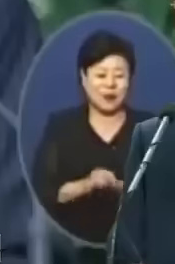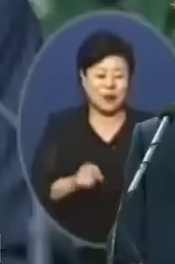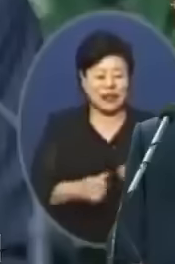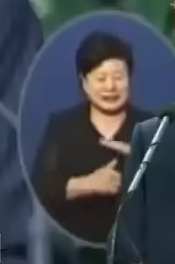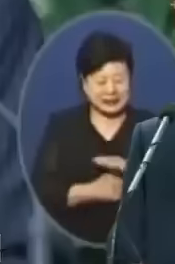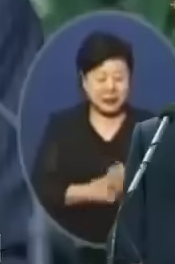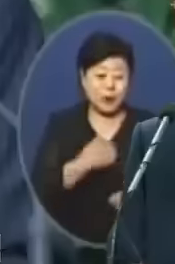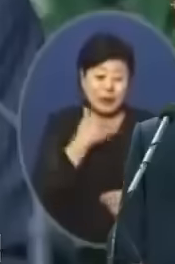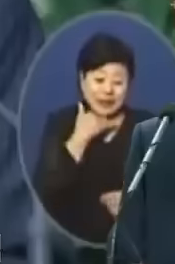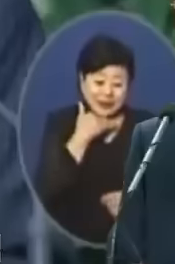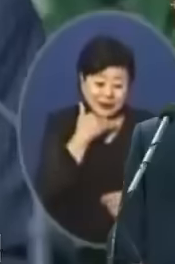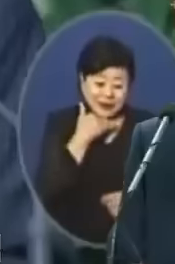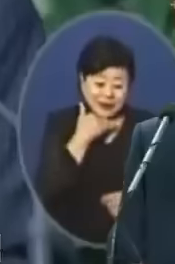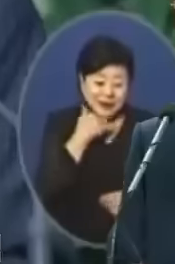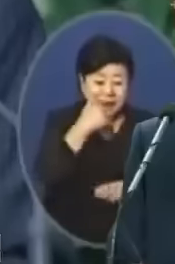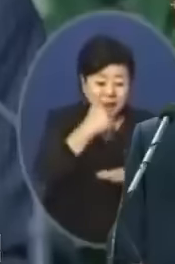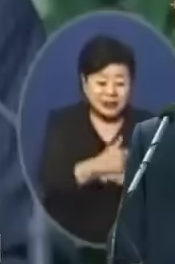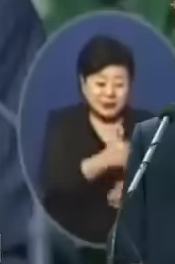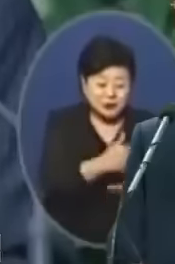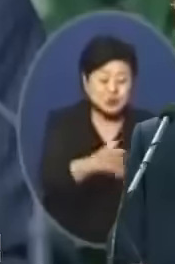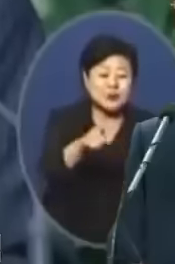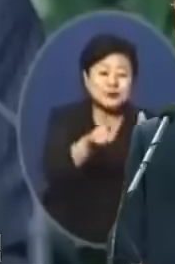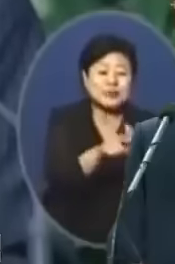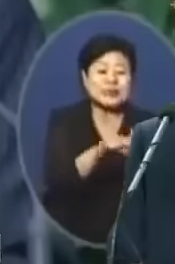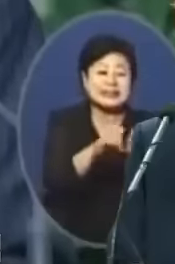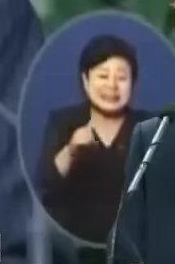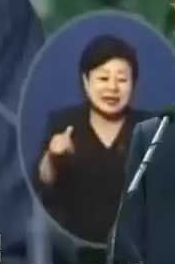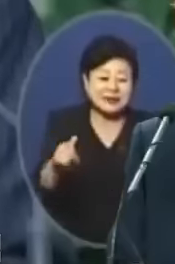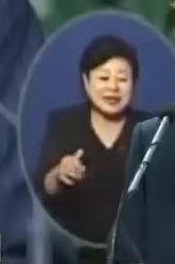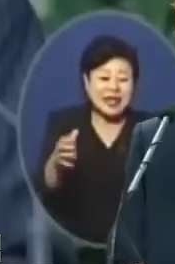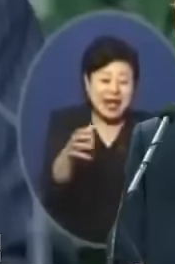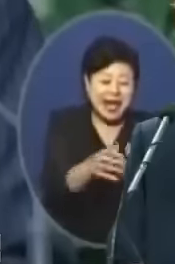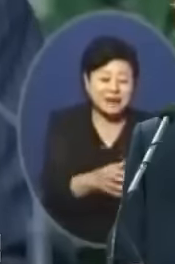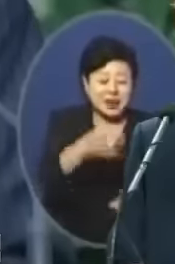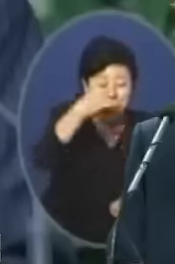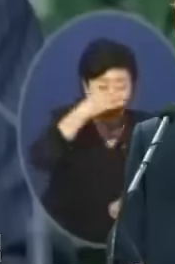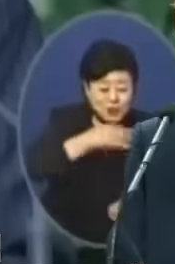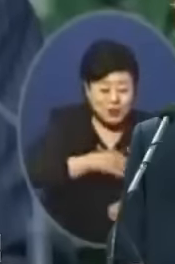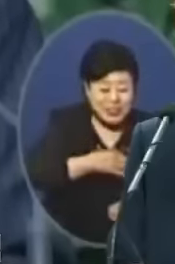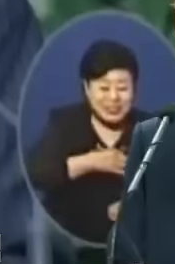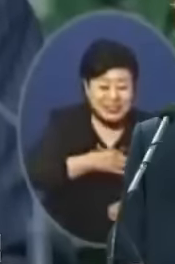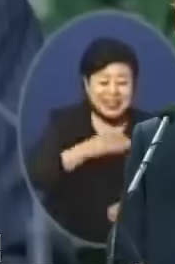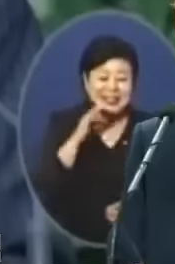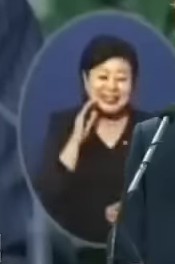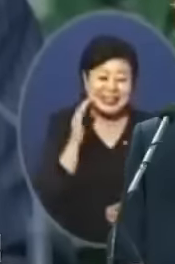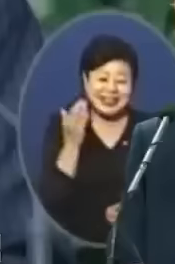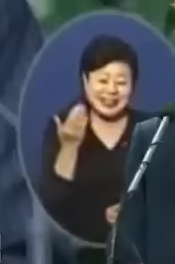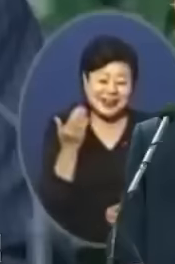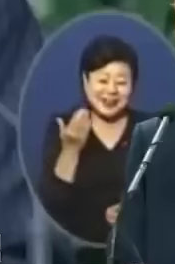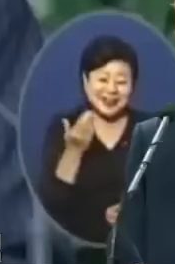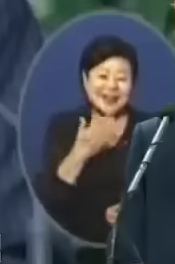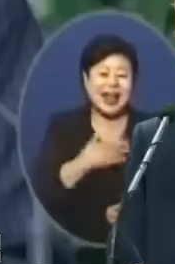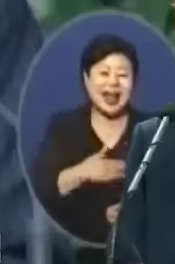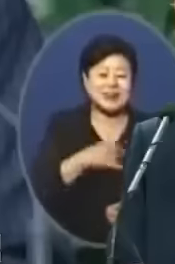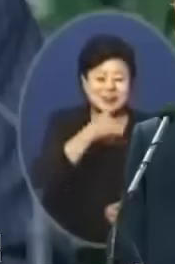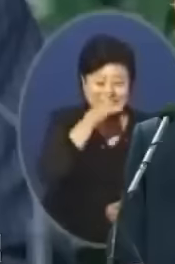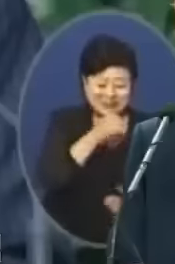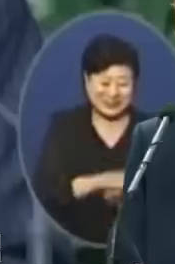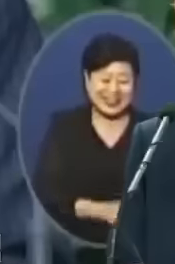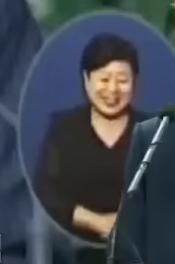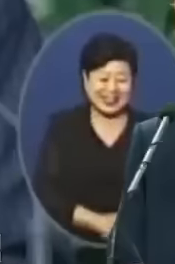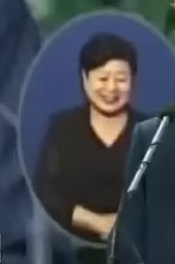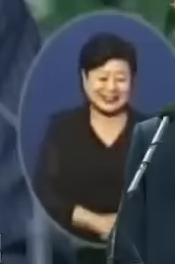참고 기다리면 끝에 가서 주를 믿는 사람은 합동하여 유익이 되는 것을 경험하고 있는